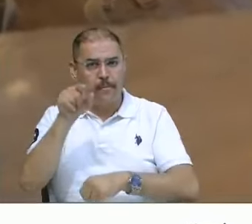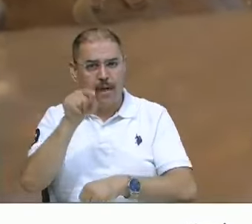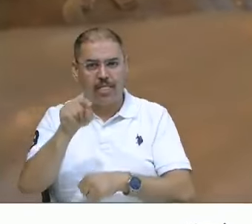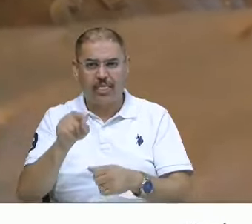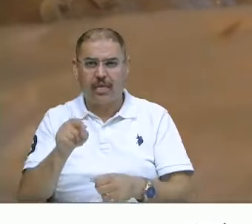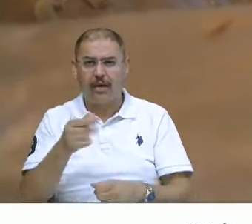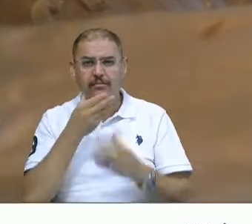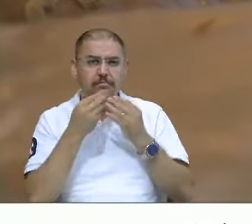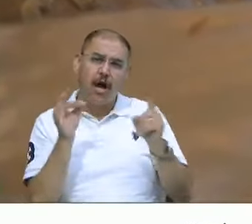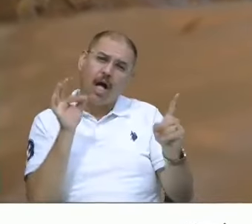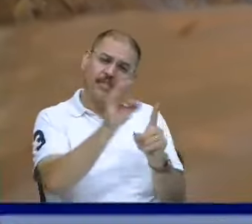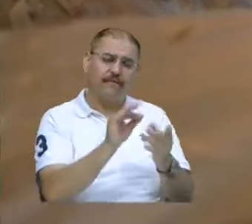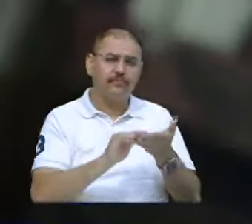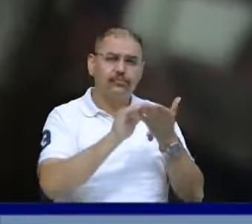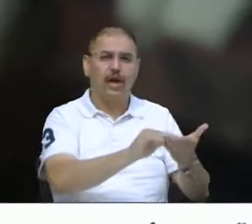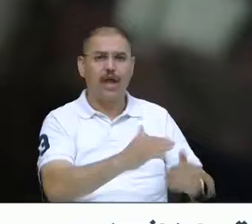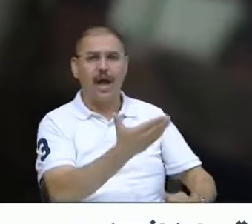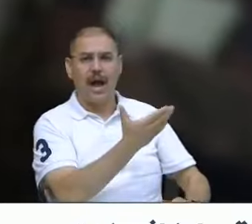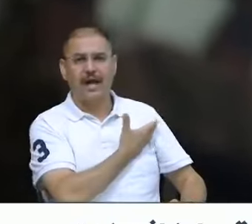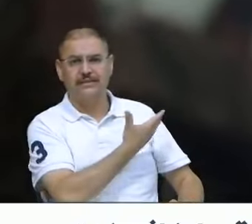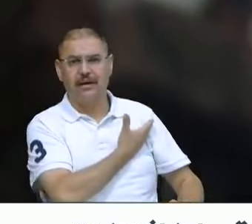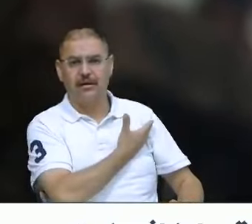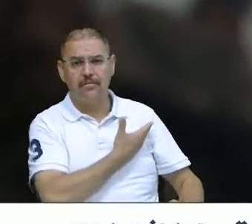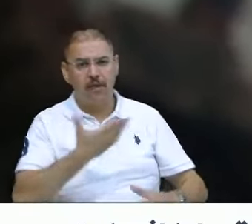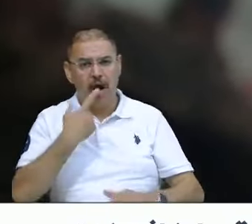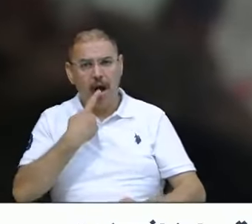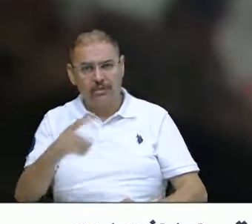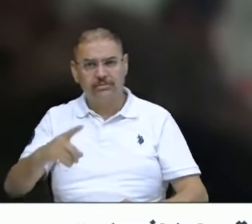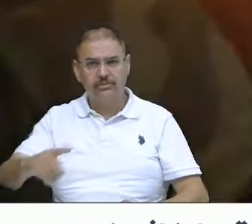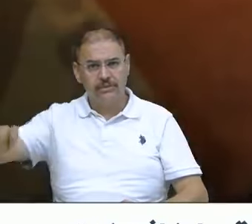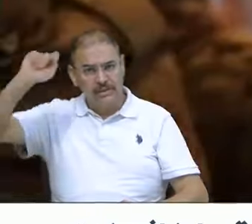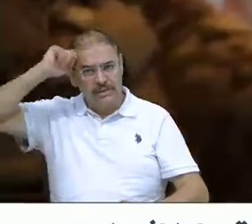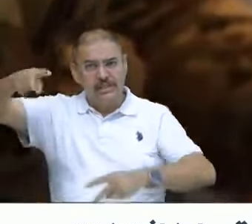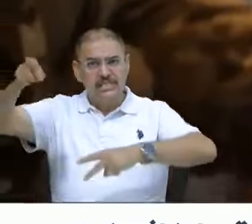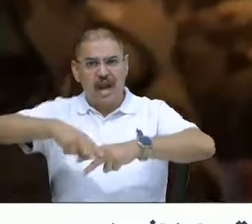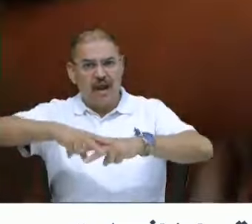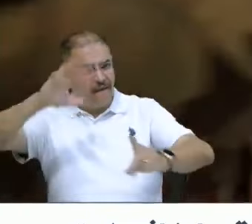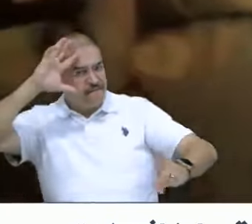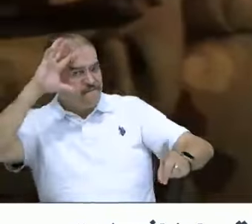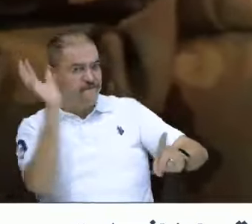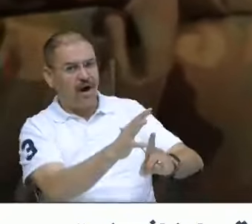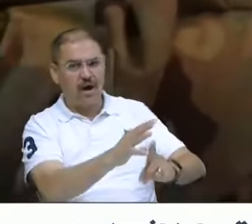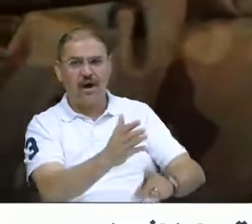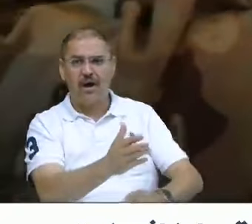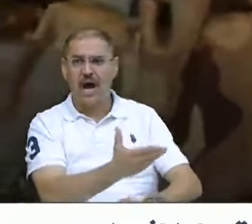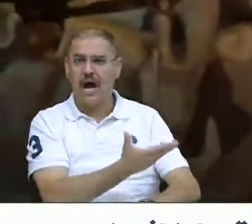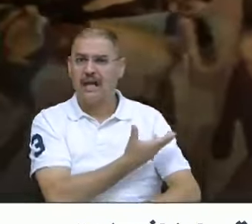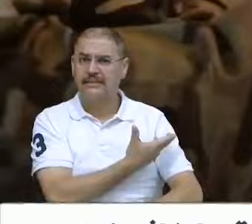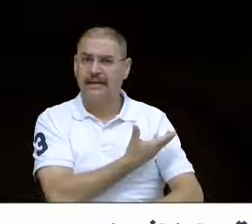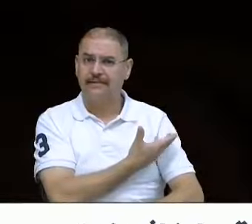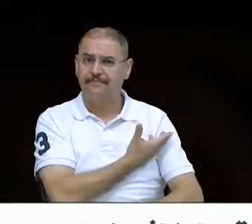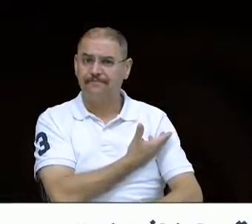الغزيين جراء استمرار الحرب الشعوه التي يشنها الاحتلال الاسرائيلي على قطاع غزه